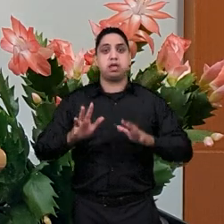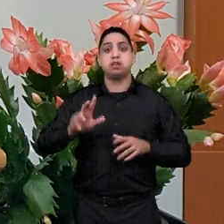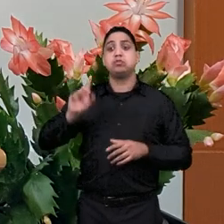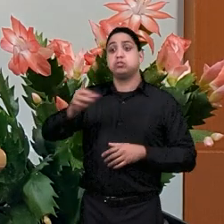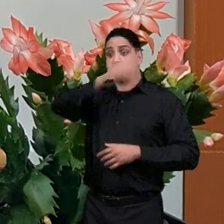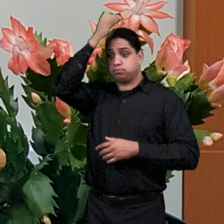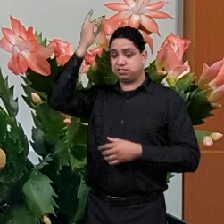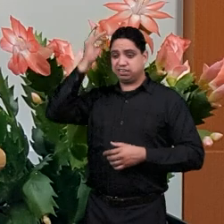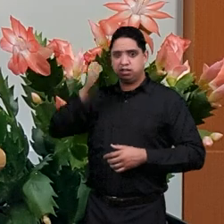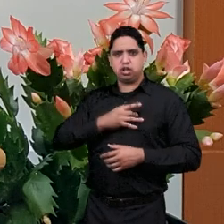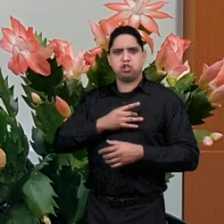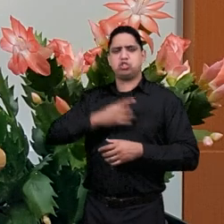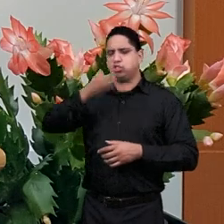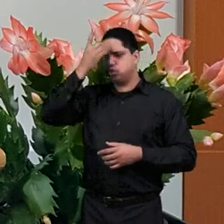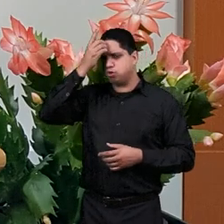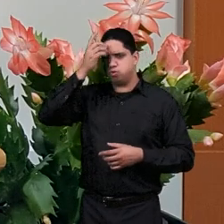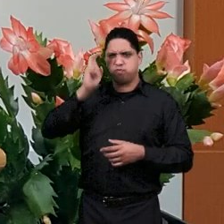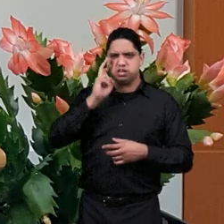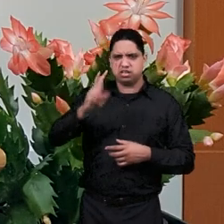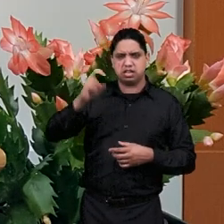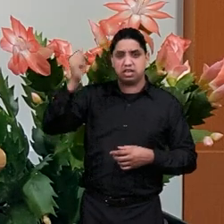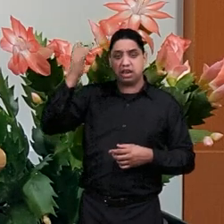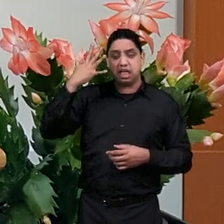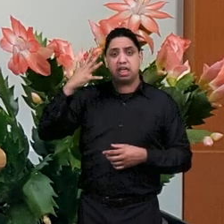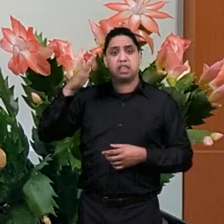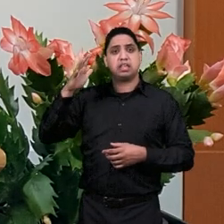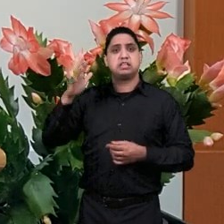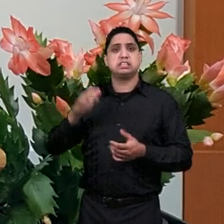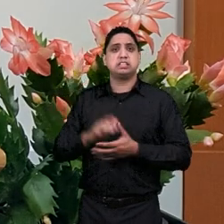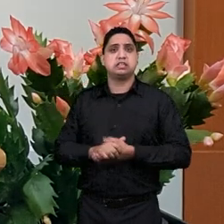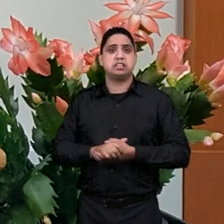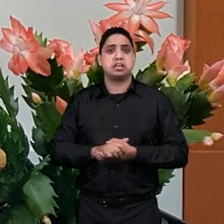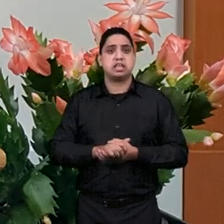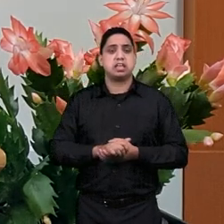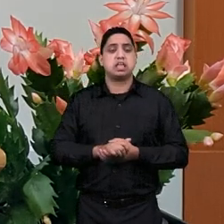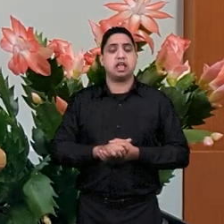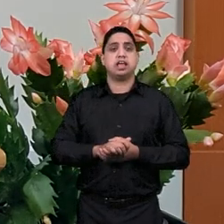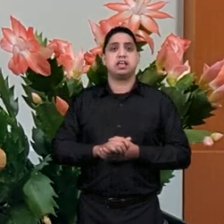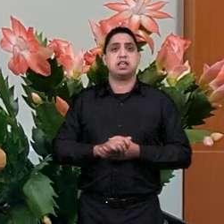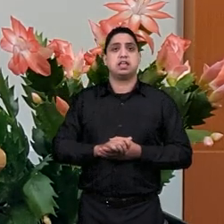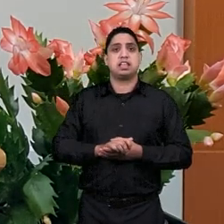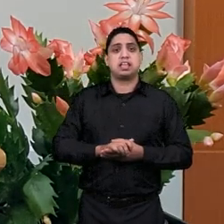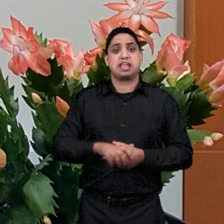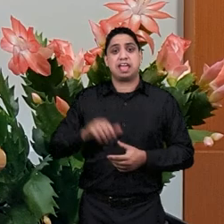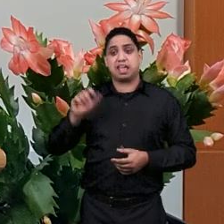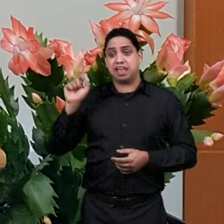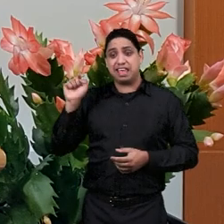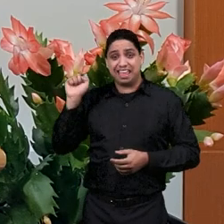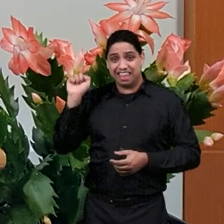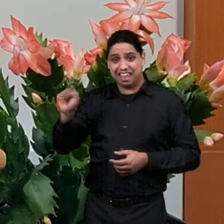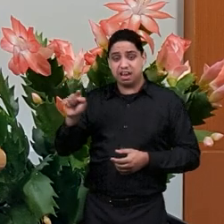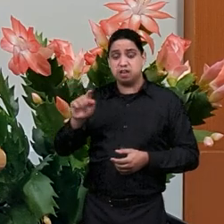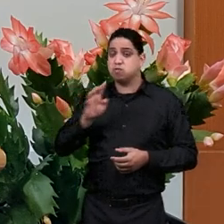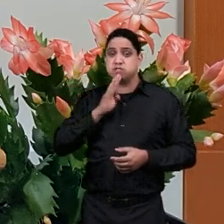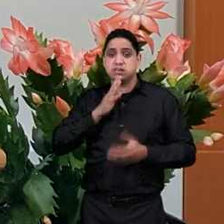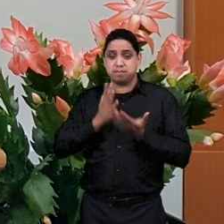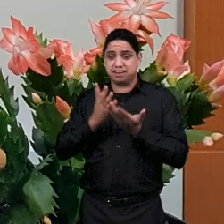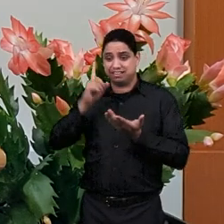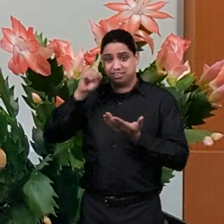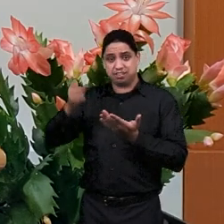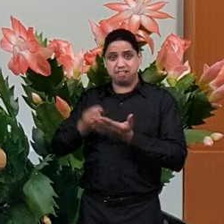Donc c'était ils ne connaissaient pas encore la parole révélée comme nous, aujourd'hui, nous avons. C'était une